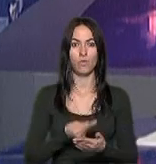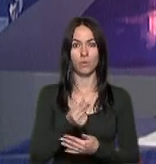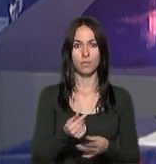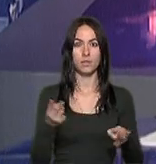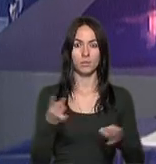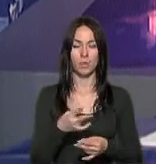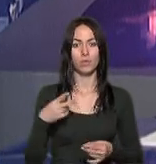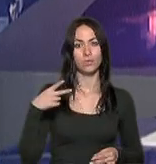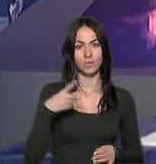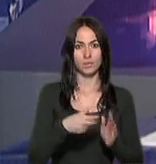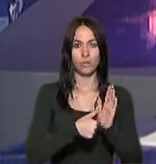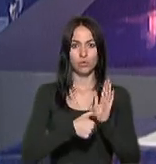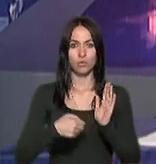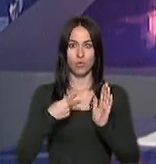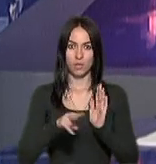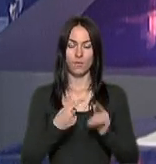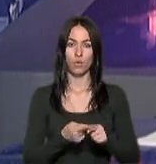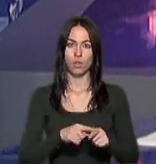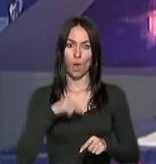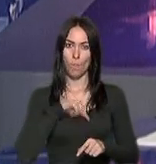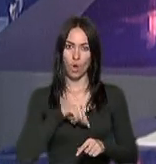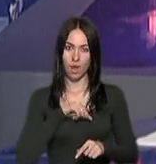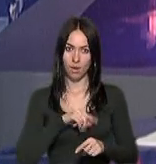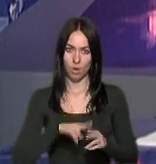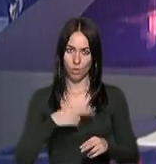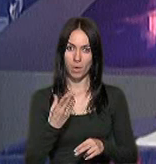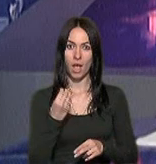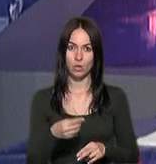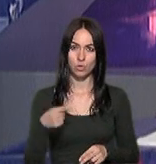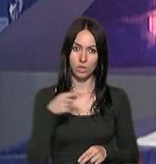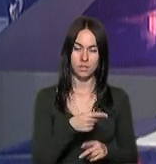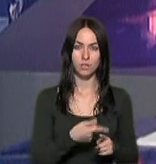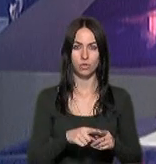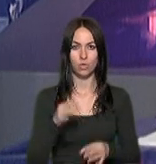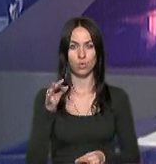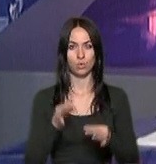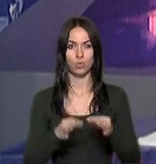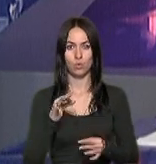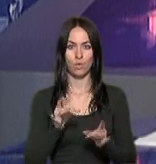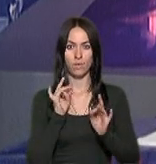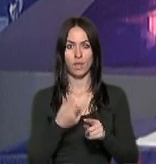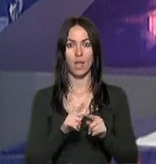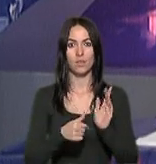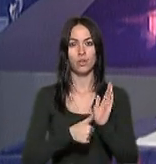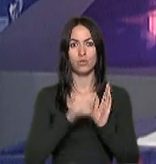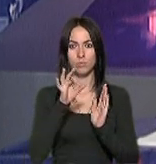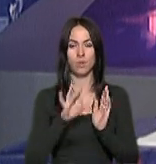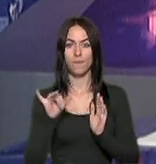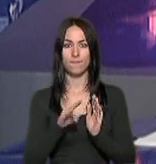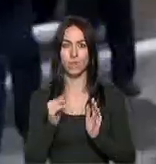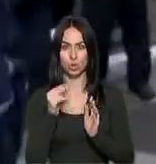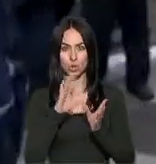мають 2600 євро – це моральна компенсація, ще 1000 – судові витрати. Це 6% від суми, вказаної в